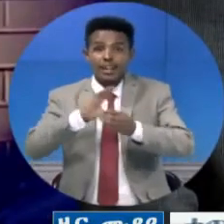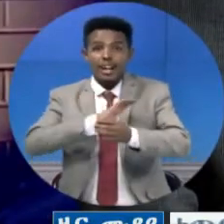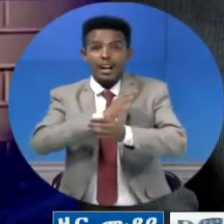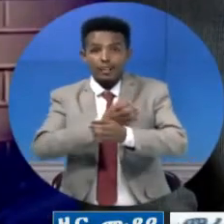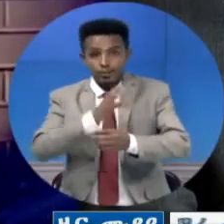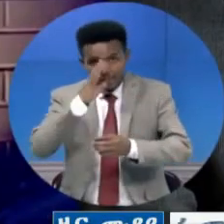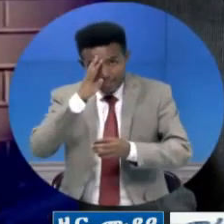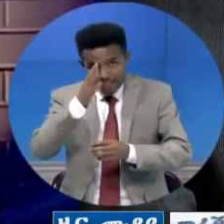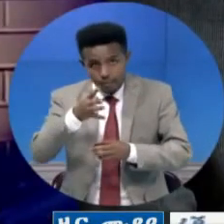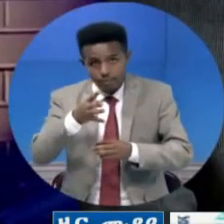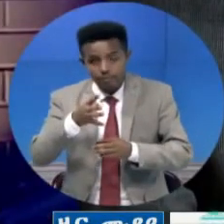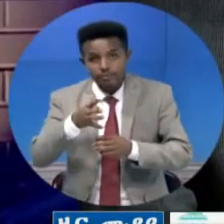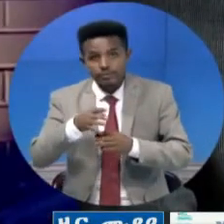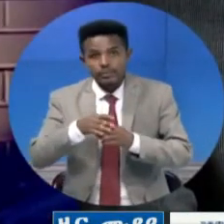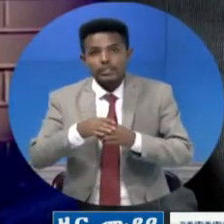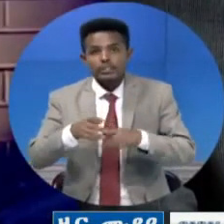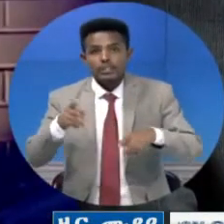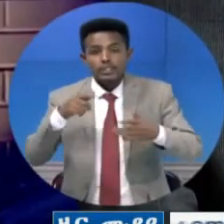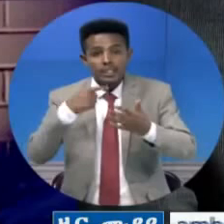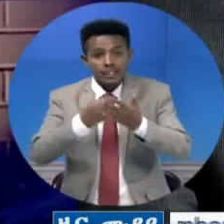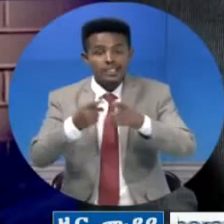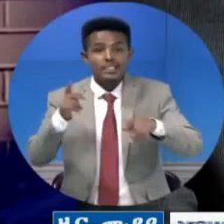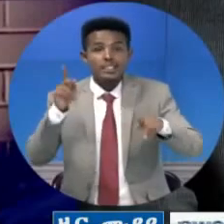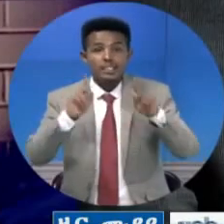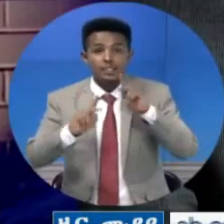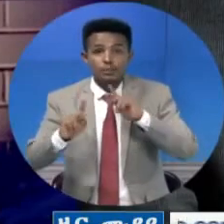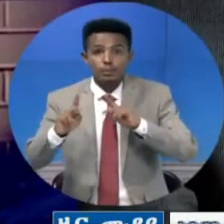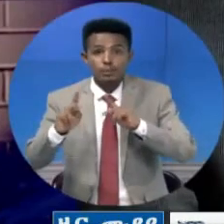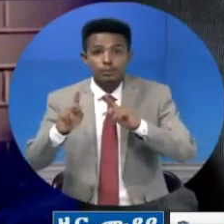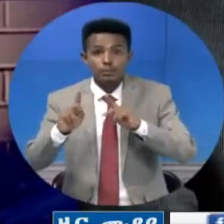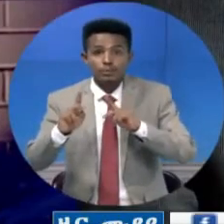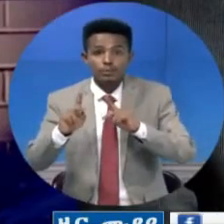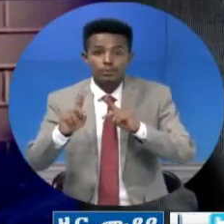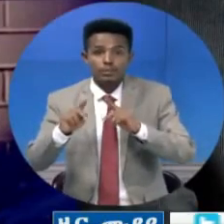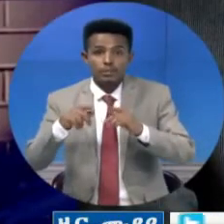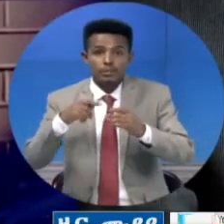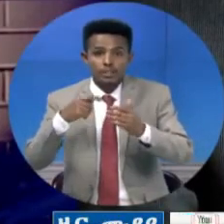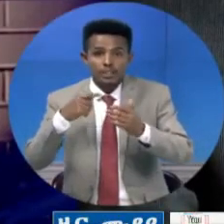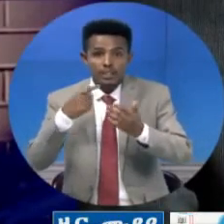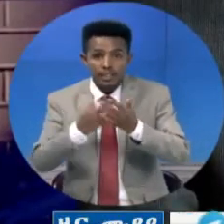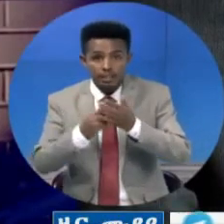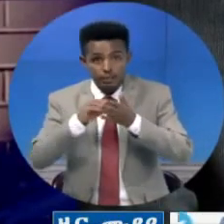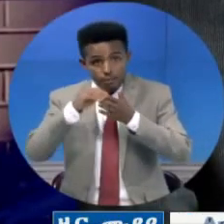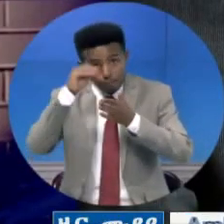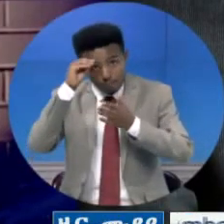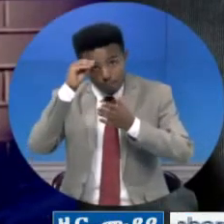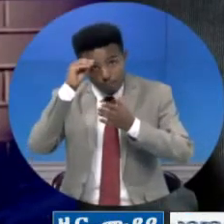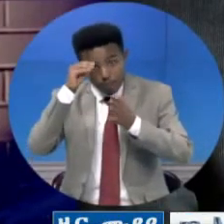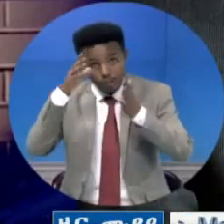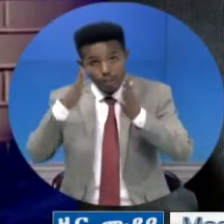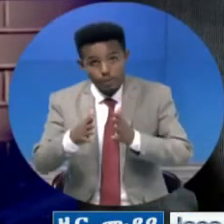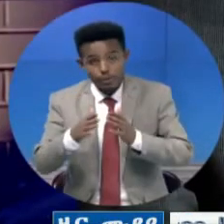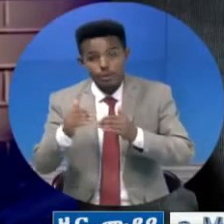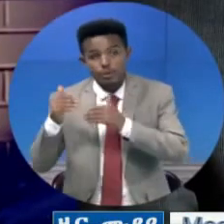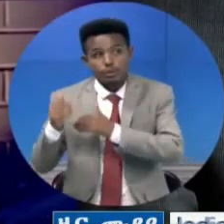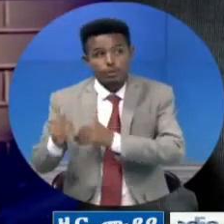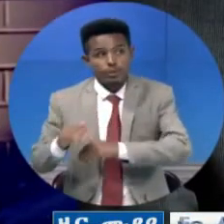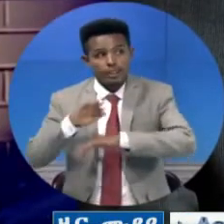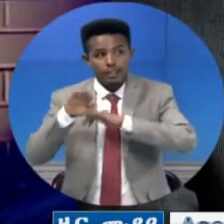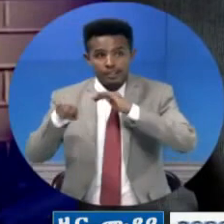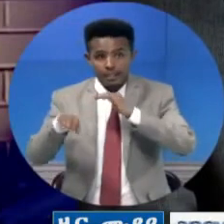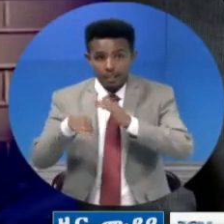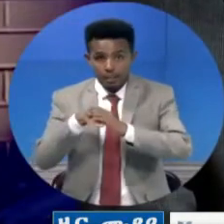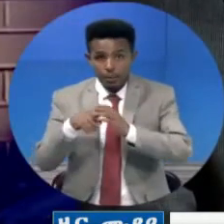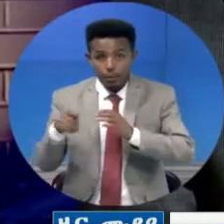ፈጠርን። ስለዚህ ህዝቡ ከነዚህ ምሁራኖች ጎን ከጠቅላላ ከአመራሩ ጎን